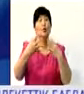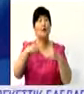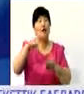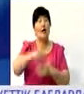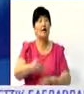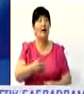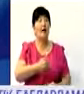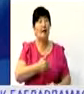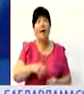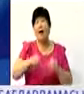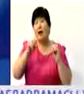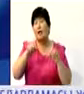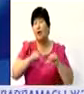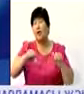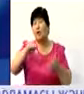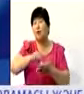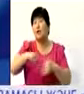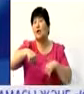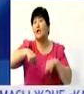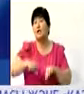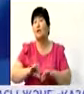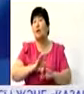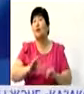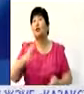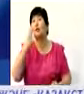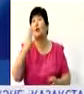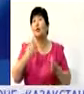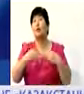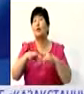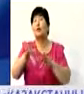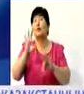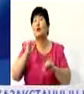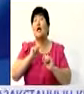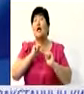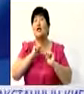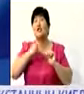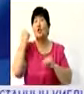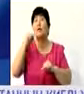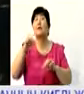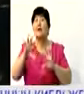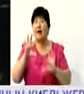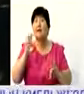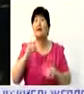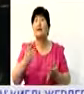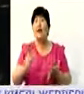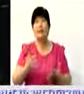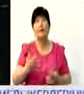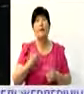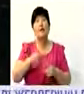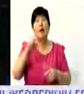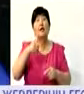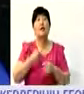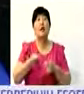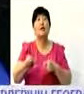ниет білдірген. Арнайы комиссия мүшелерінің шешімімен үздік 5 отбасы іріктеліп, жеңімпаздар анықталды. Елбасының